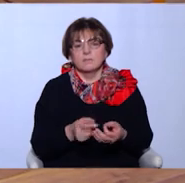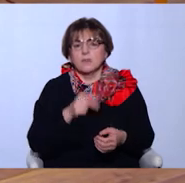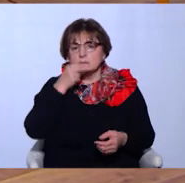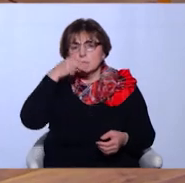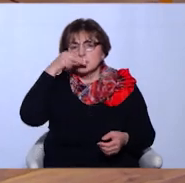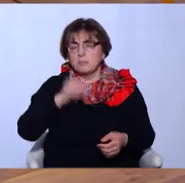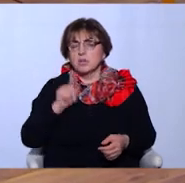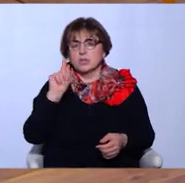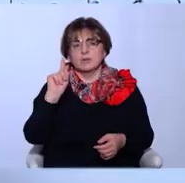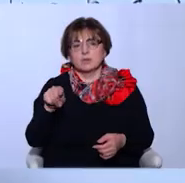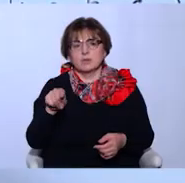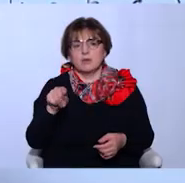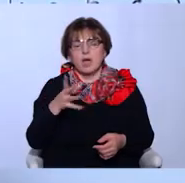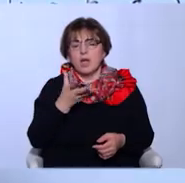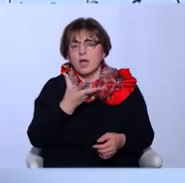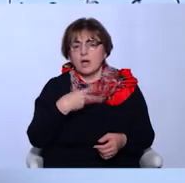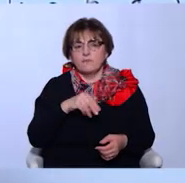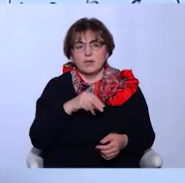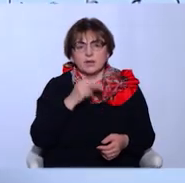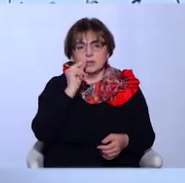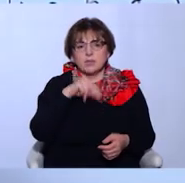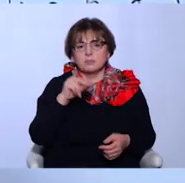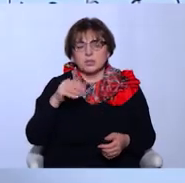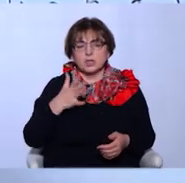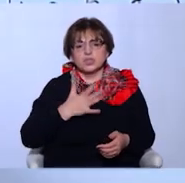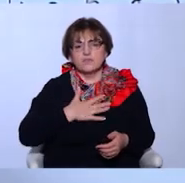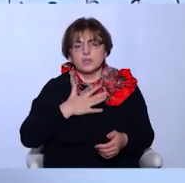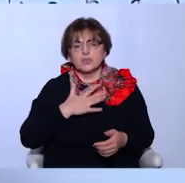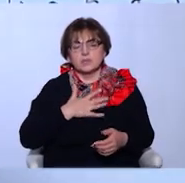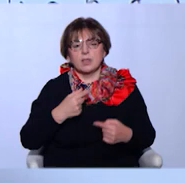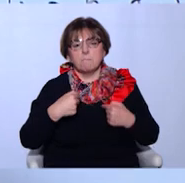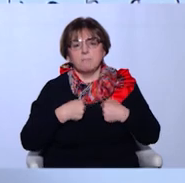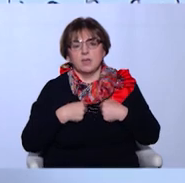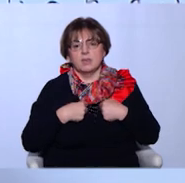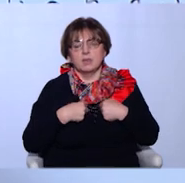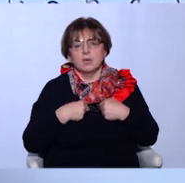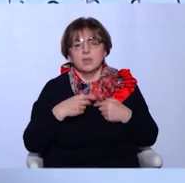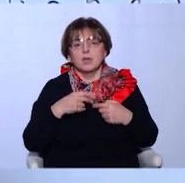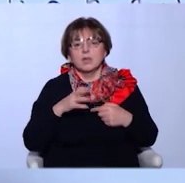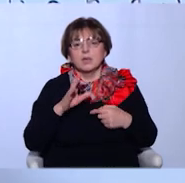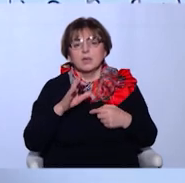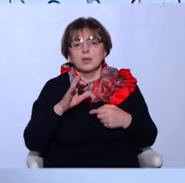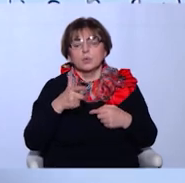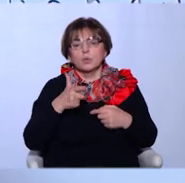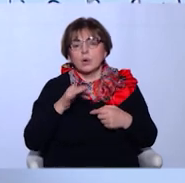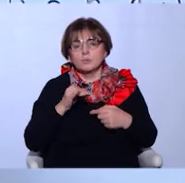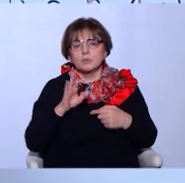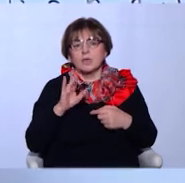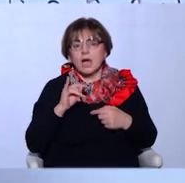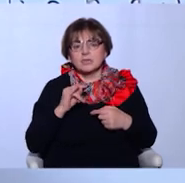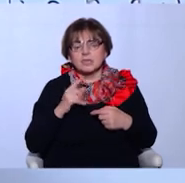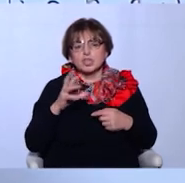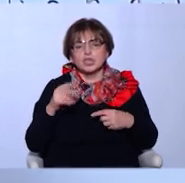დამნაშავე სხვა. ყველგან არის ჩვენ, ყველგან არის მე. გურამიშვილს ქართლის ჭირის